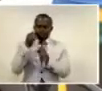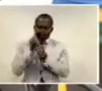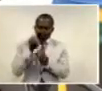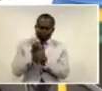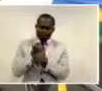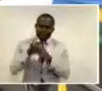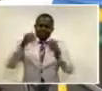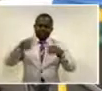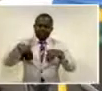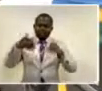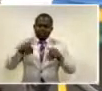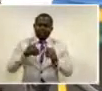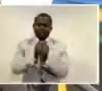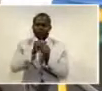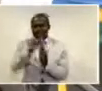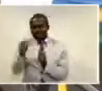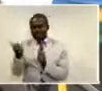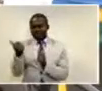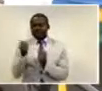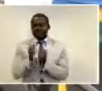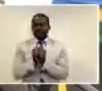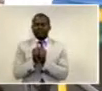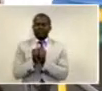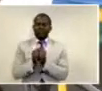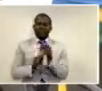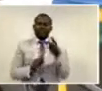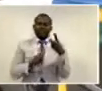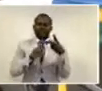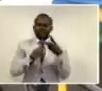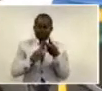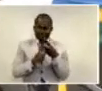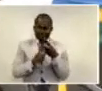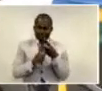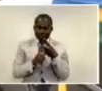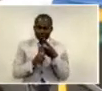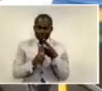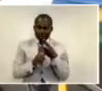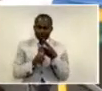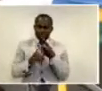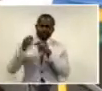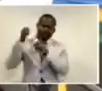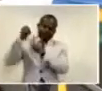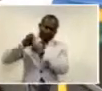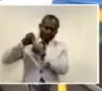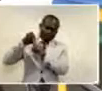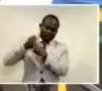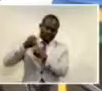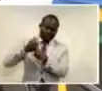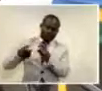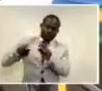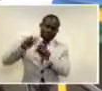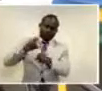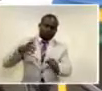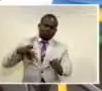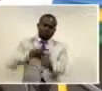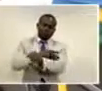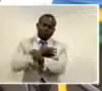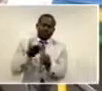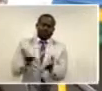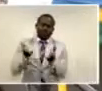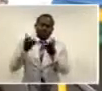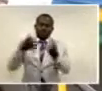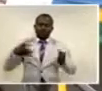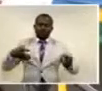yaba iy'ubuhinzi yaba n'iyindi. Icya kabiri, tuzaharanira kongera imbaraga mu kuzamura